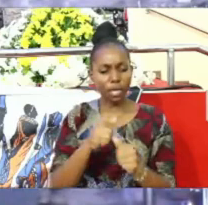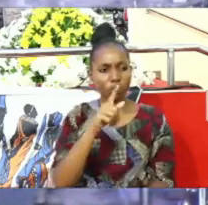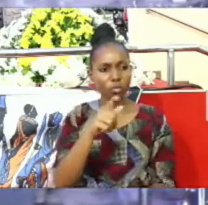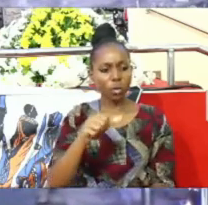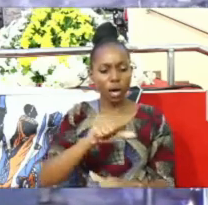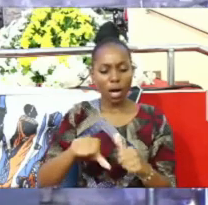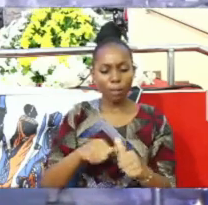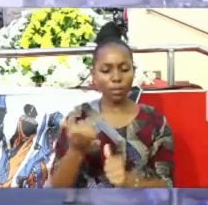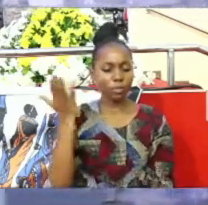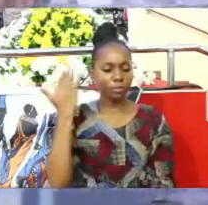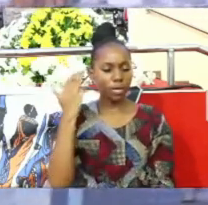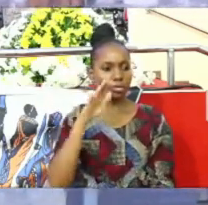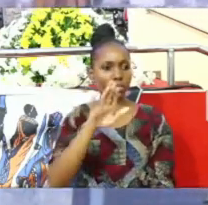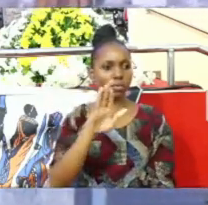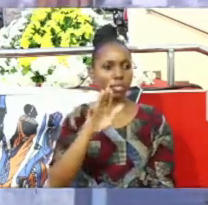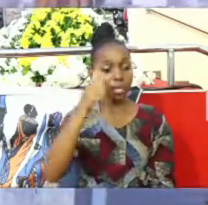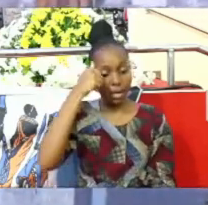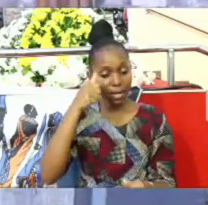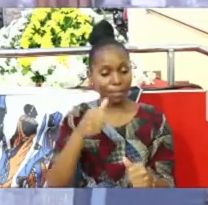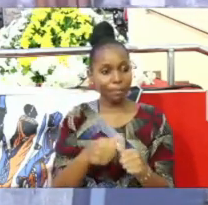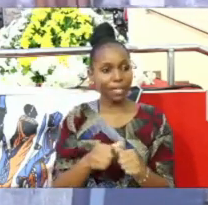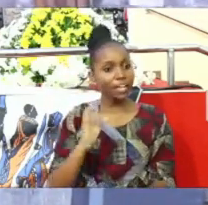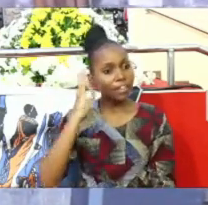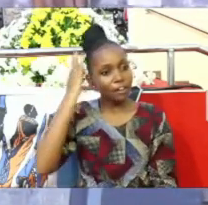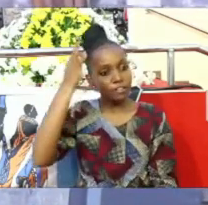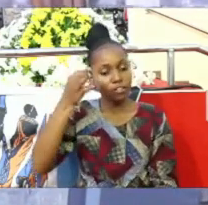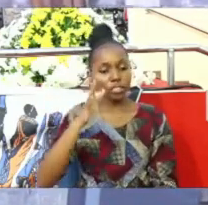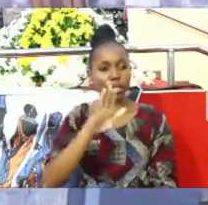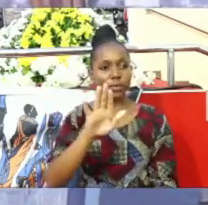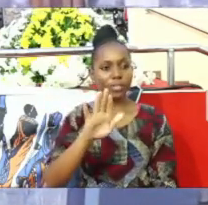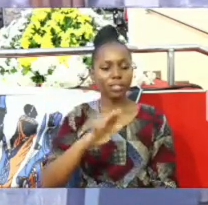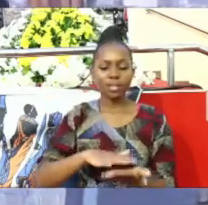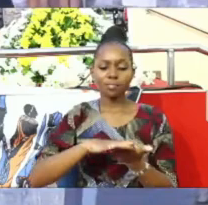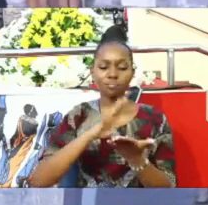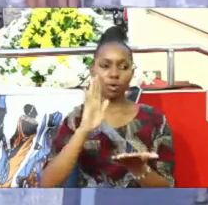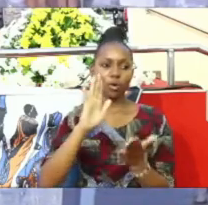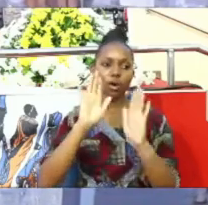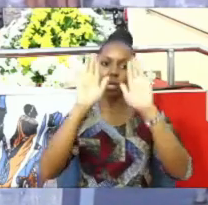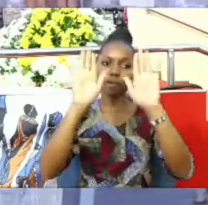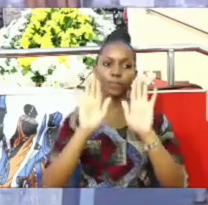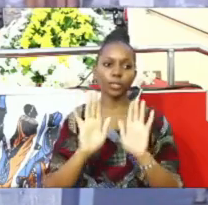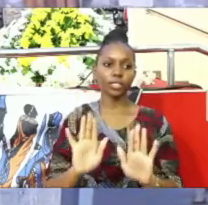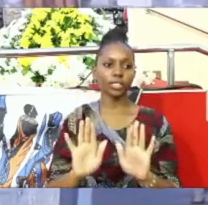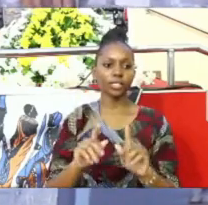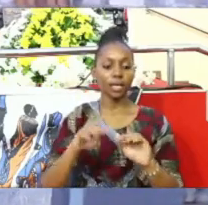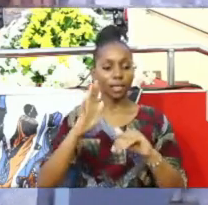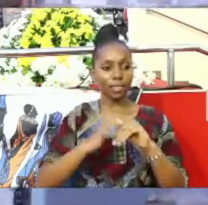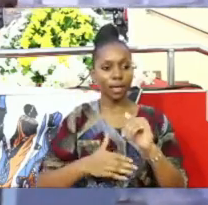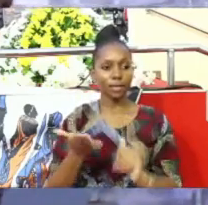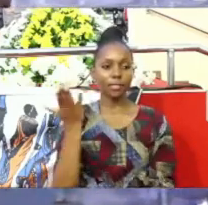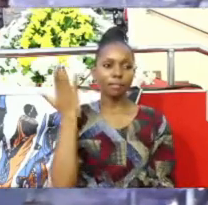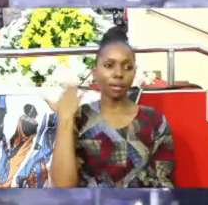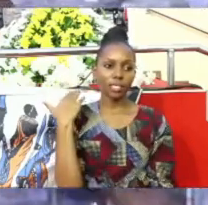wacha wajue, your future is more important, ya kwamba umbele wako ni zaidi sana, than your past. Kupita